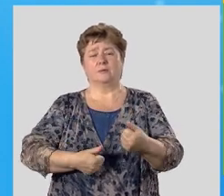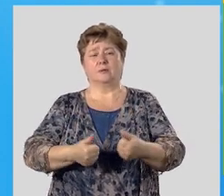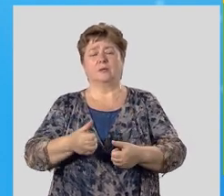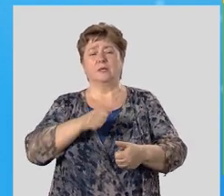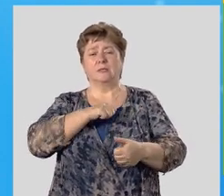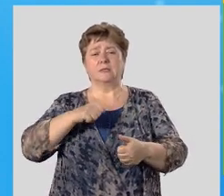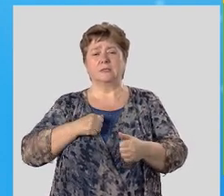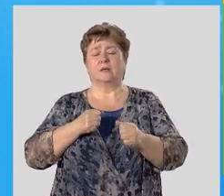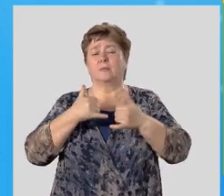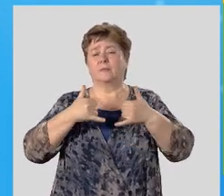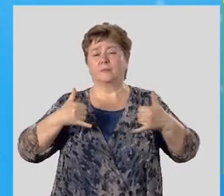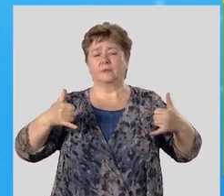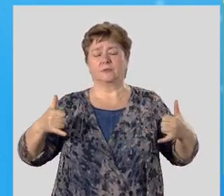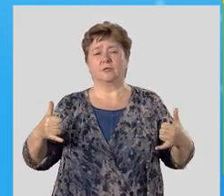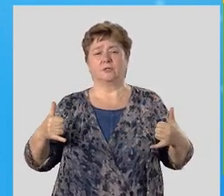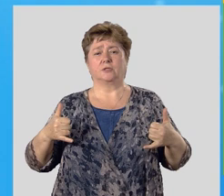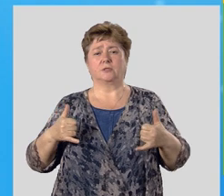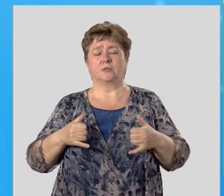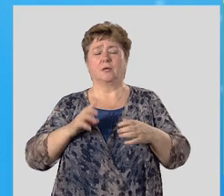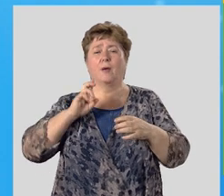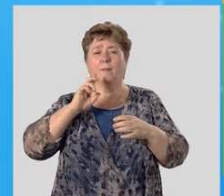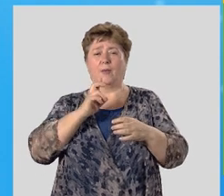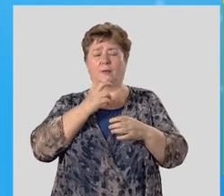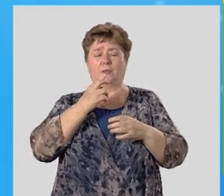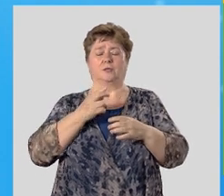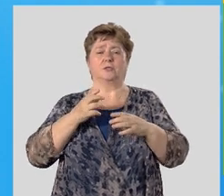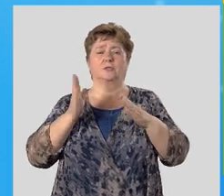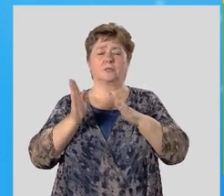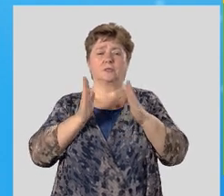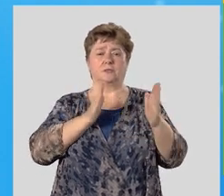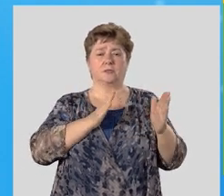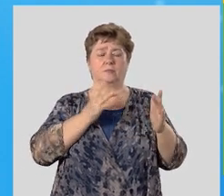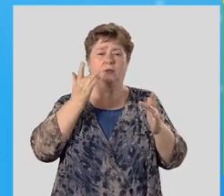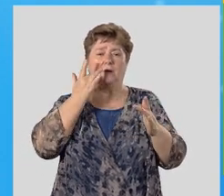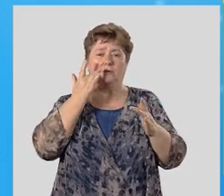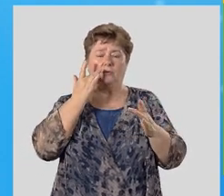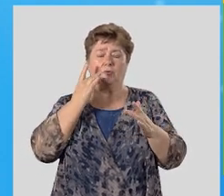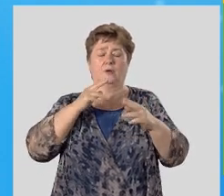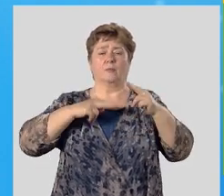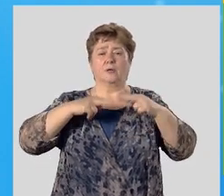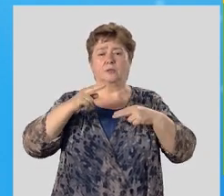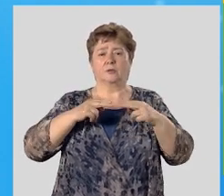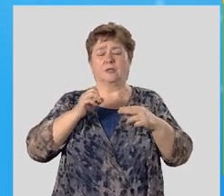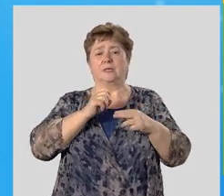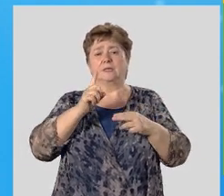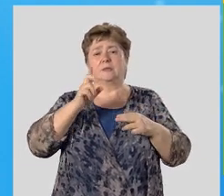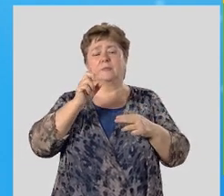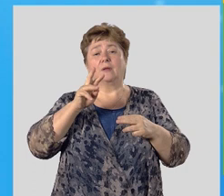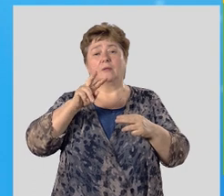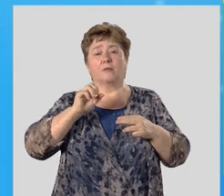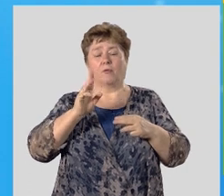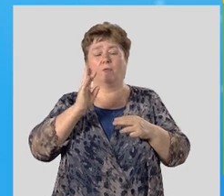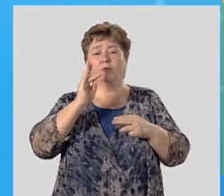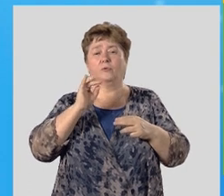саморегулирующиеся и самовоспроизводящиеся биологические системы, которые построены из белков